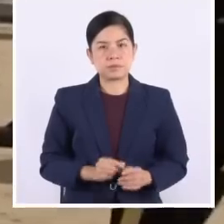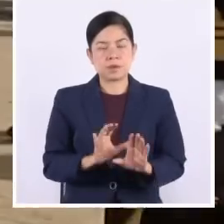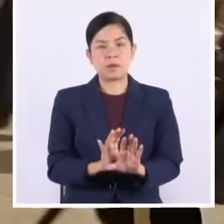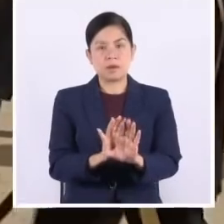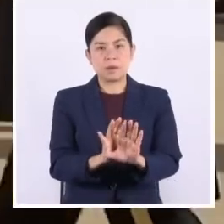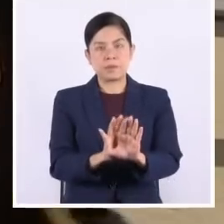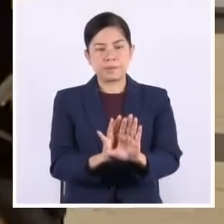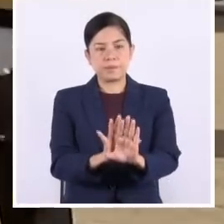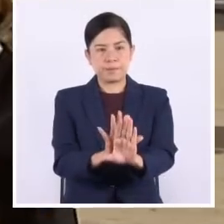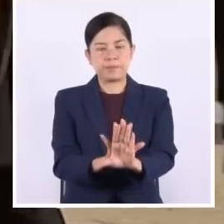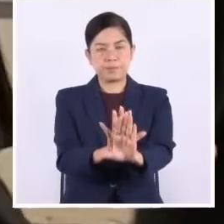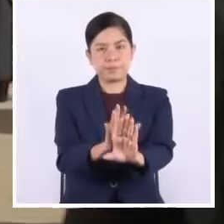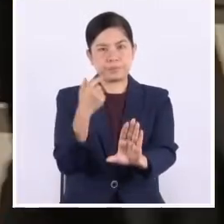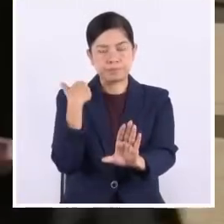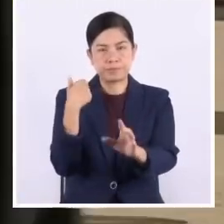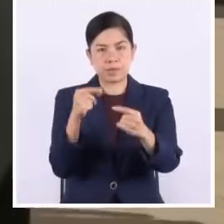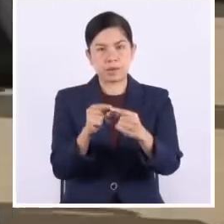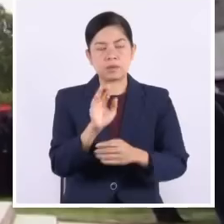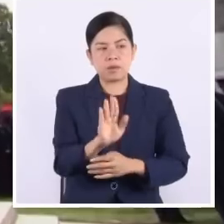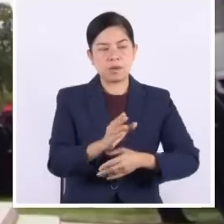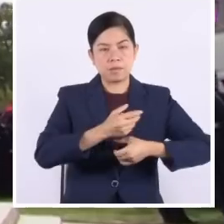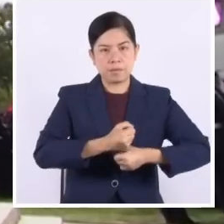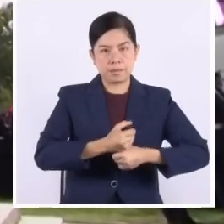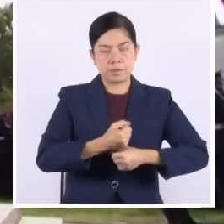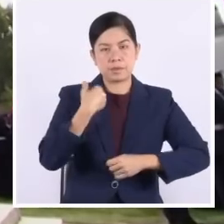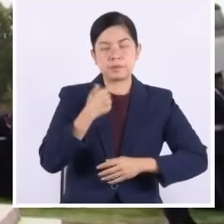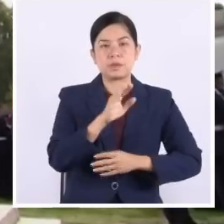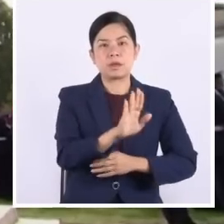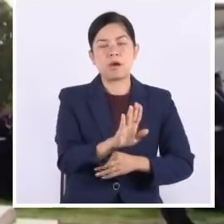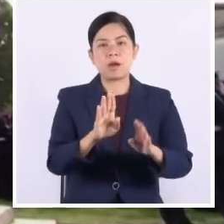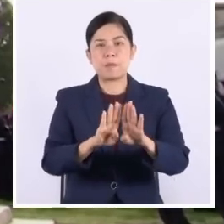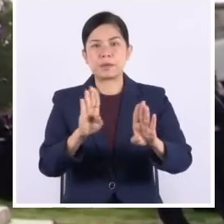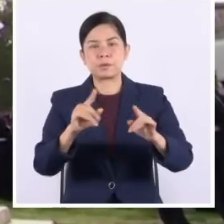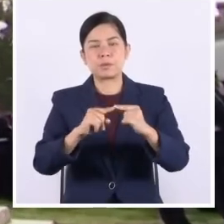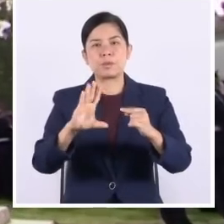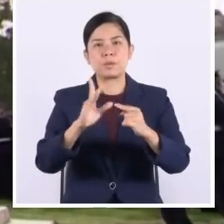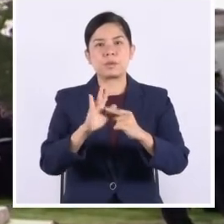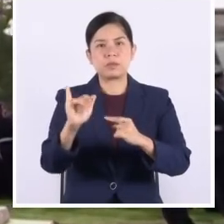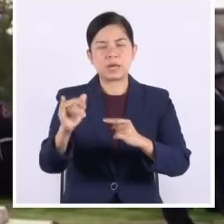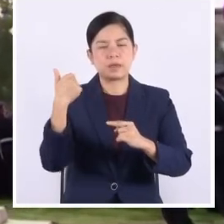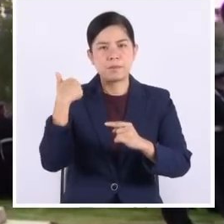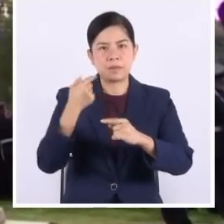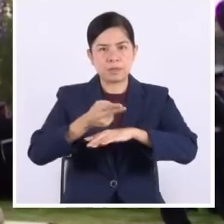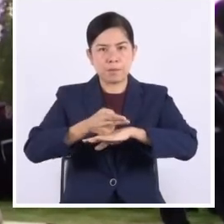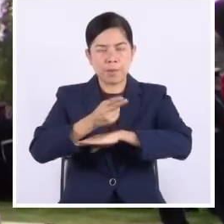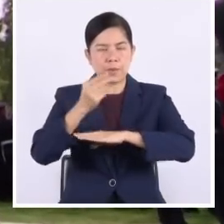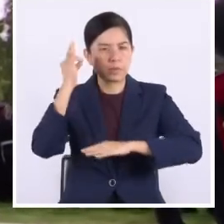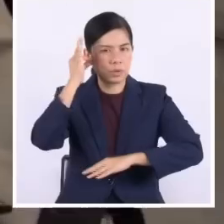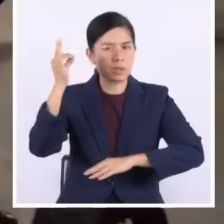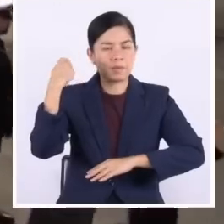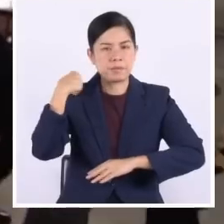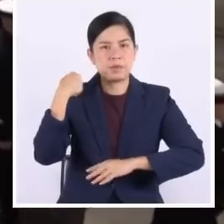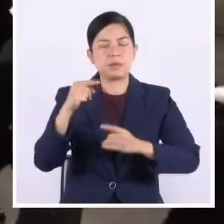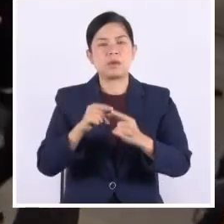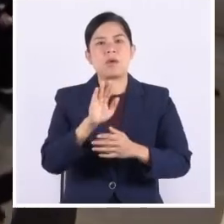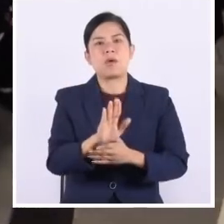อนุสรณ์สถานสมเด็จพระราชินีนาถ Victoriaแล้วก็ประตูชัยหลิงใต้จุดตรงนี้มีการยิงสรุปเป็นระยะด้วยนะคะที่บริเวณ